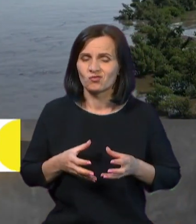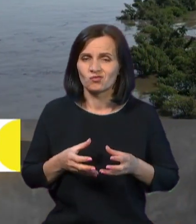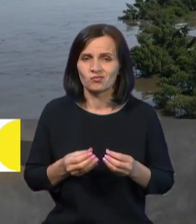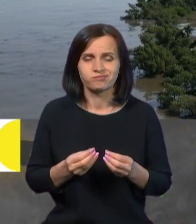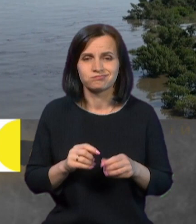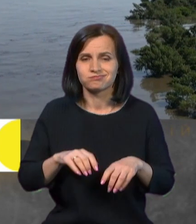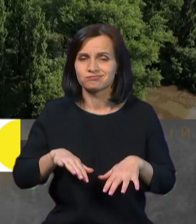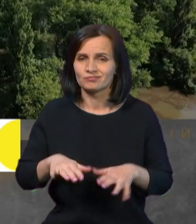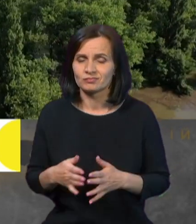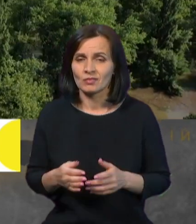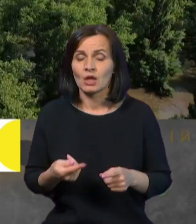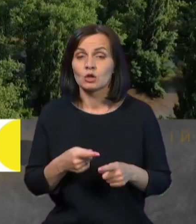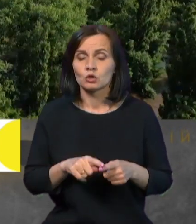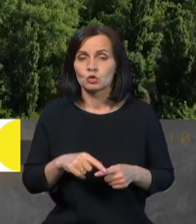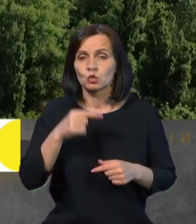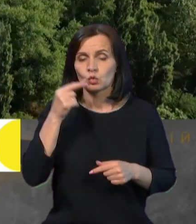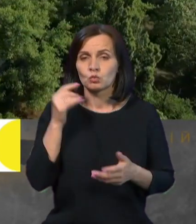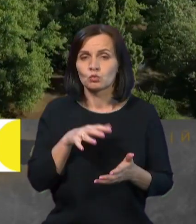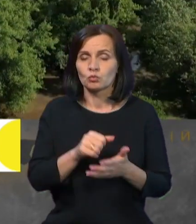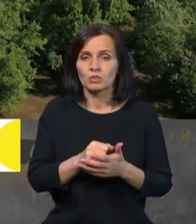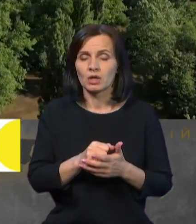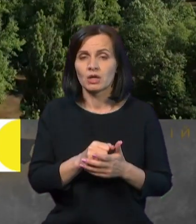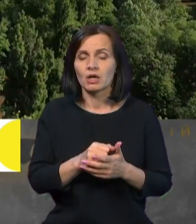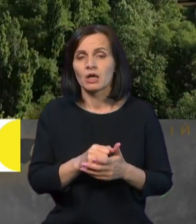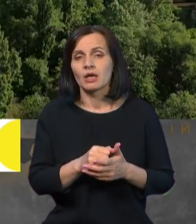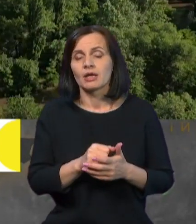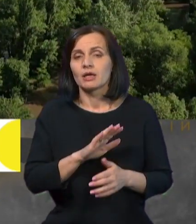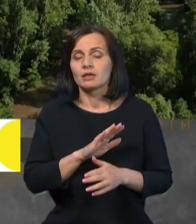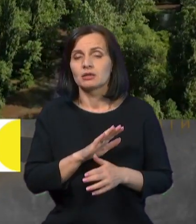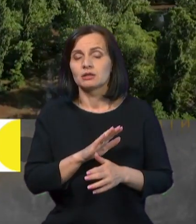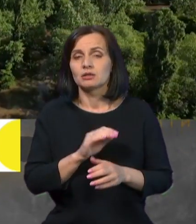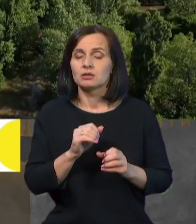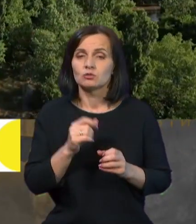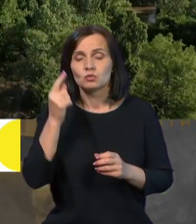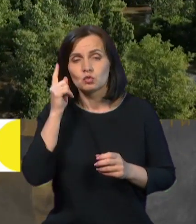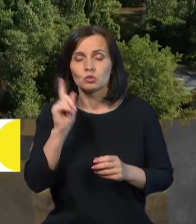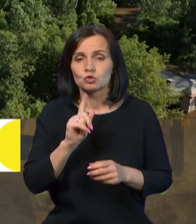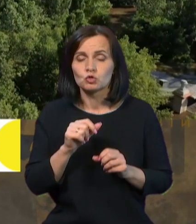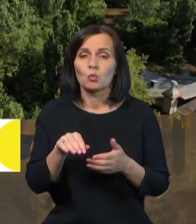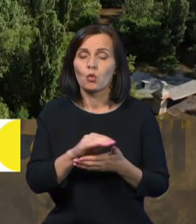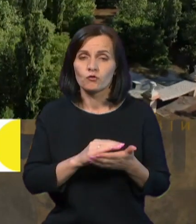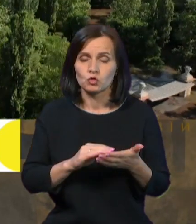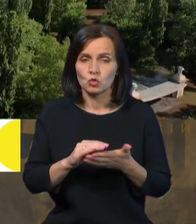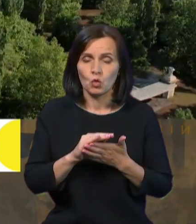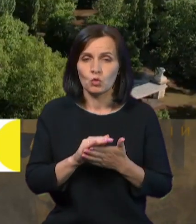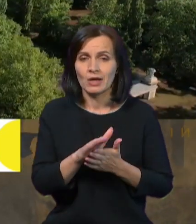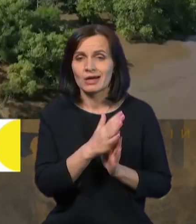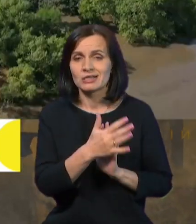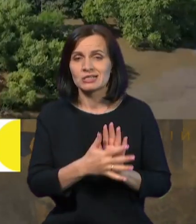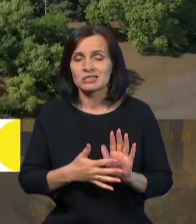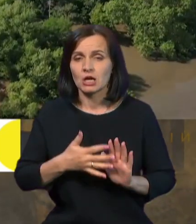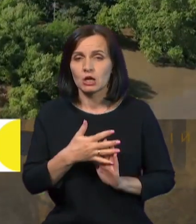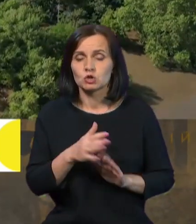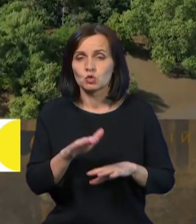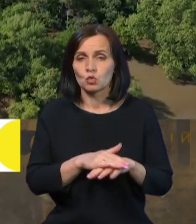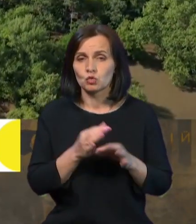російські окупанти не виключали можливості повторення так званого жесту доброї волі, те, що ми з вами спостерігали на правому